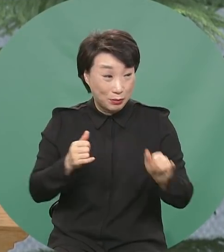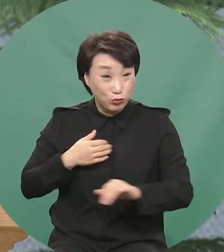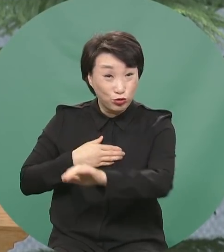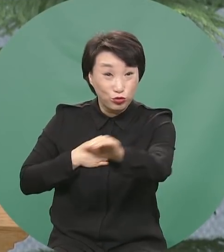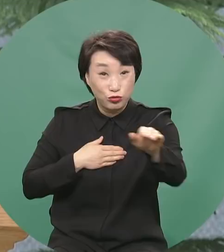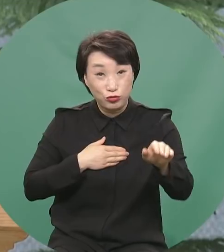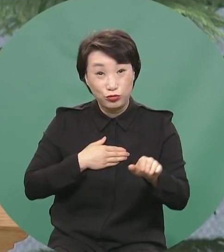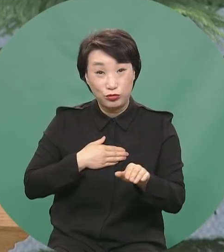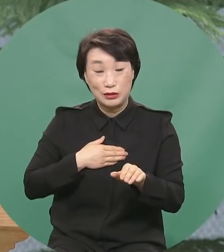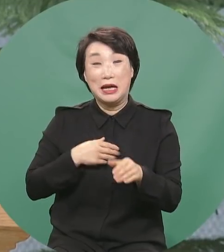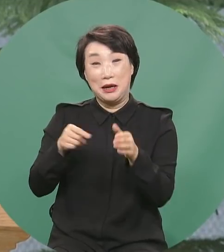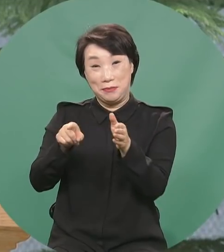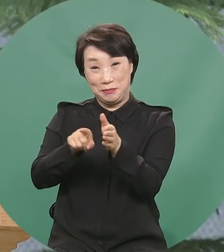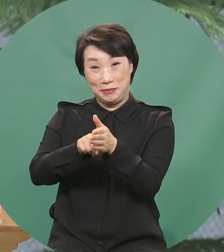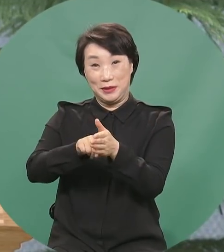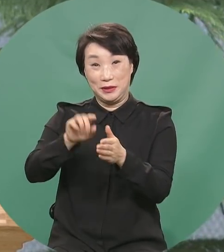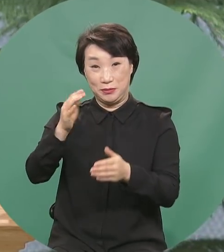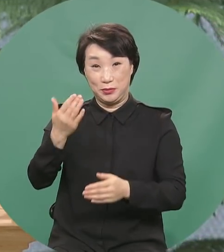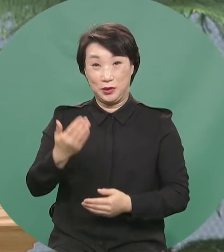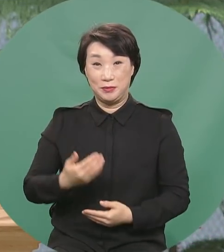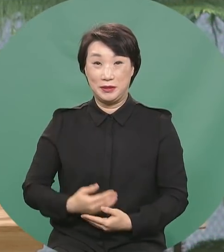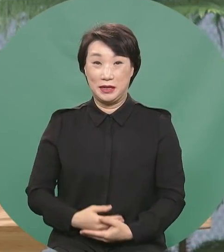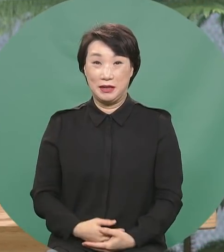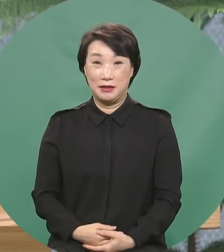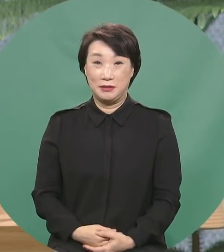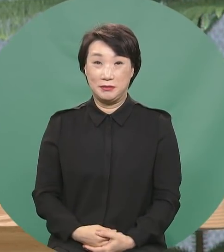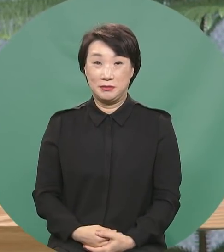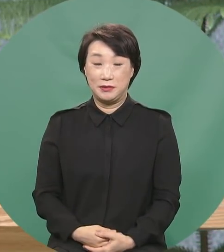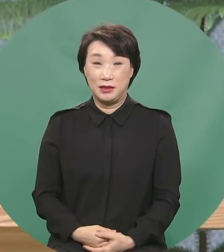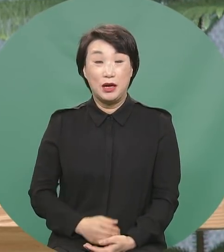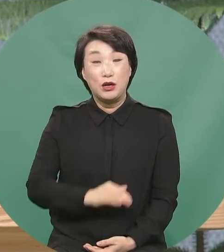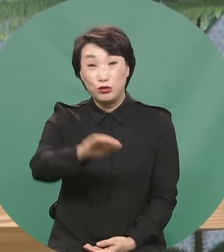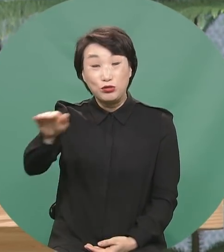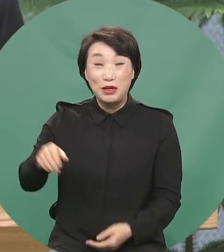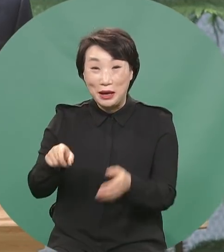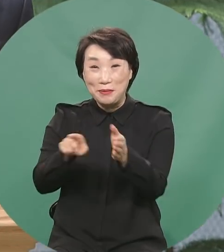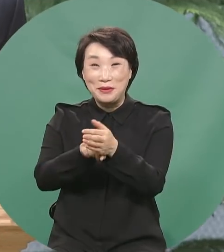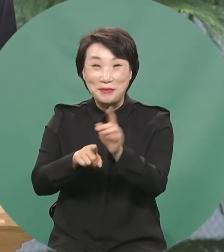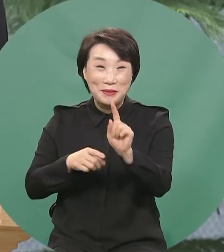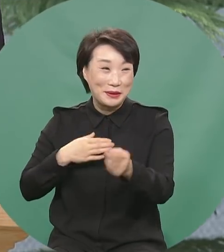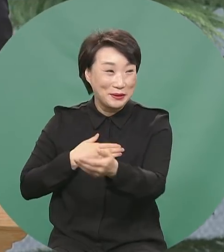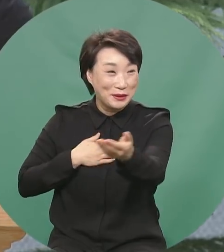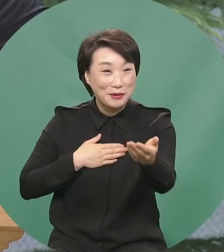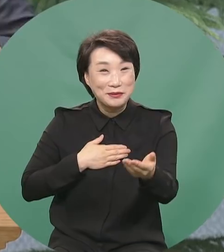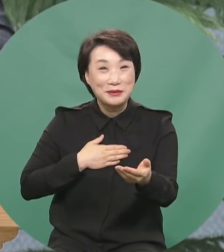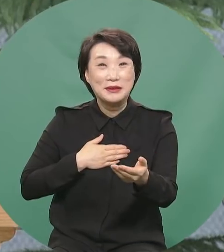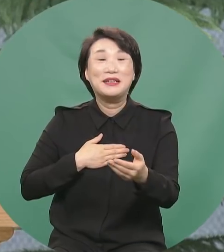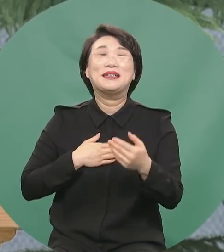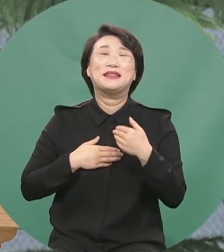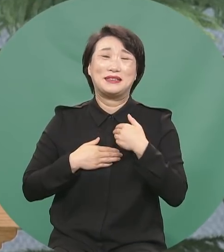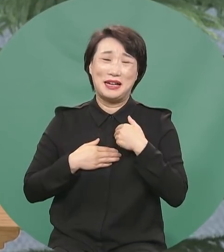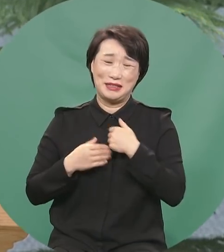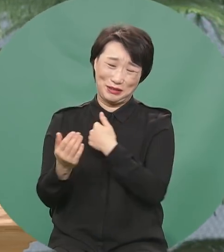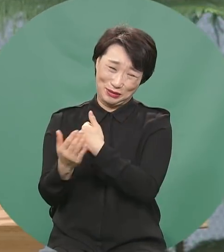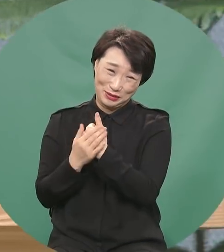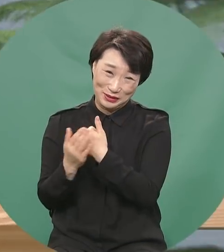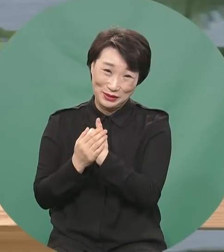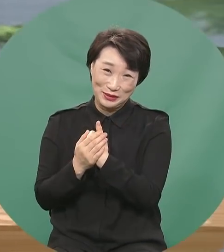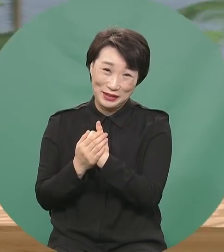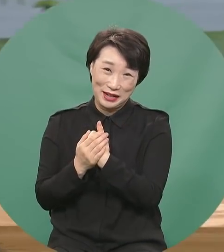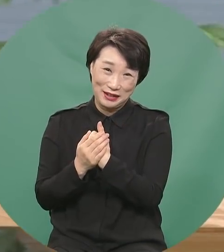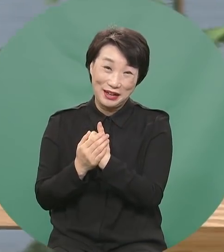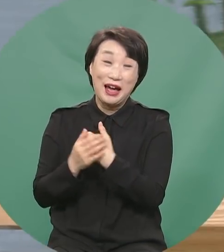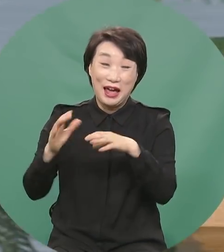사람들의 믿음이 되는 것입니다. 우리의 믿음이 뭐냐? 우리를